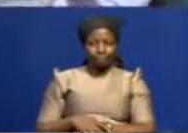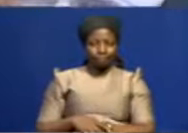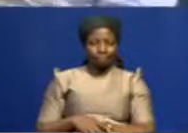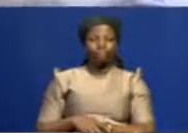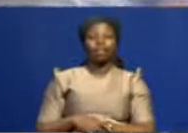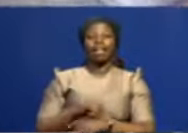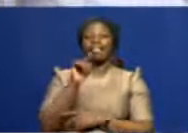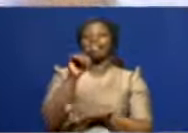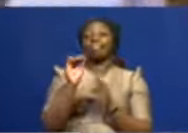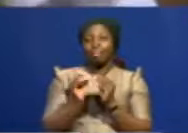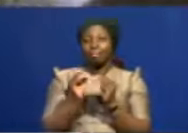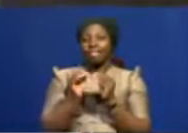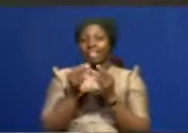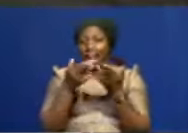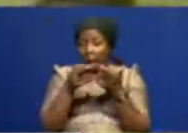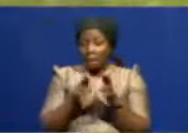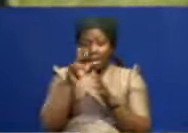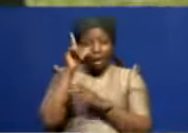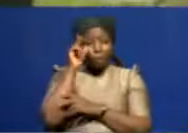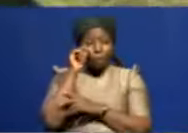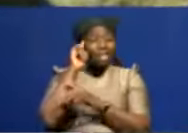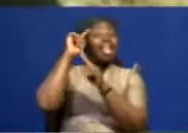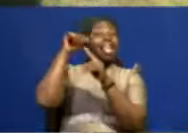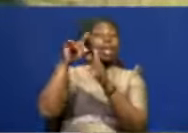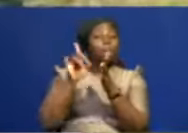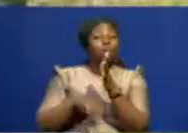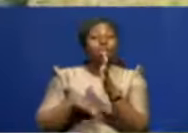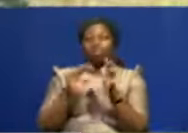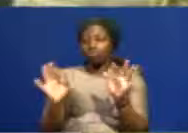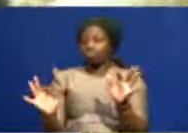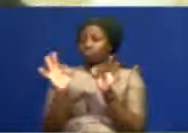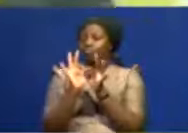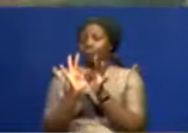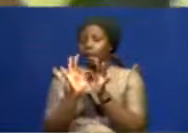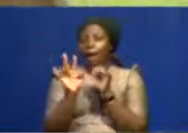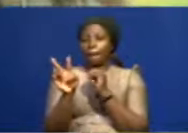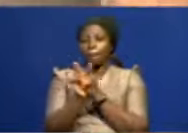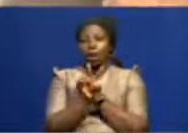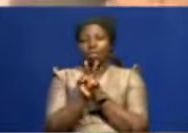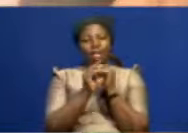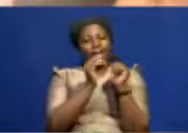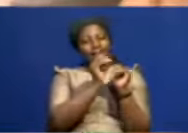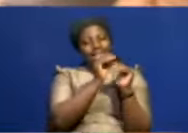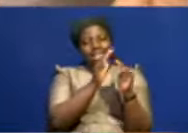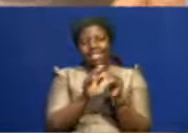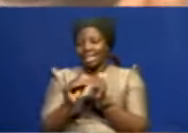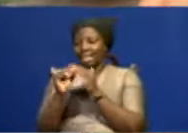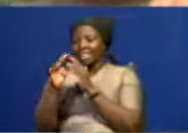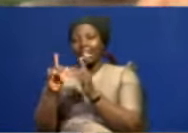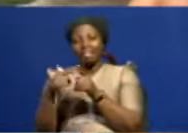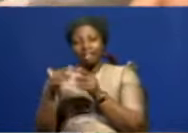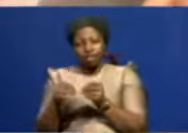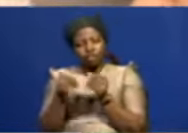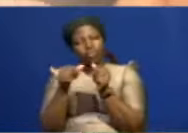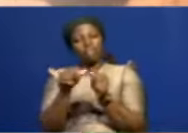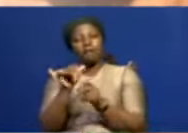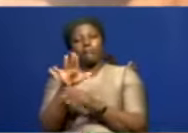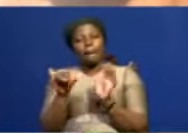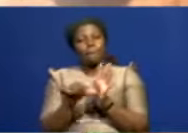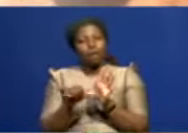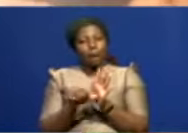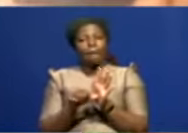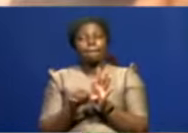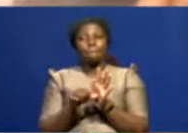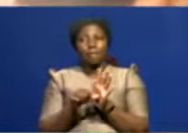Mkutano huo wa Mombasa ulinuia kuwaleta pamoja viongozi hao wawili na kusuluhisha tofauti zao. Kuomba Malala kuwa na